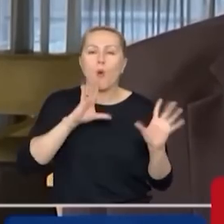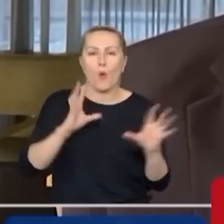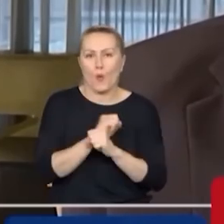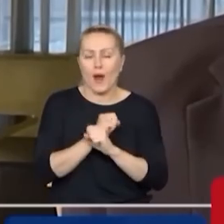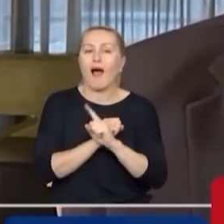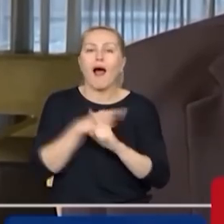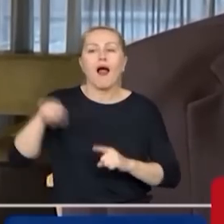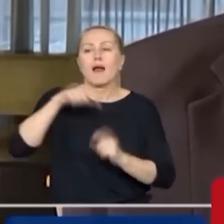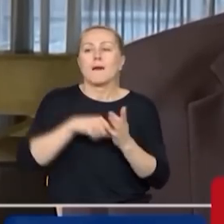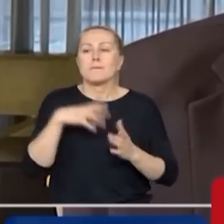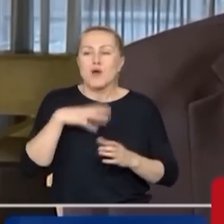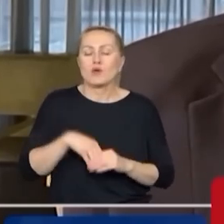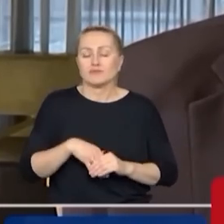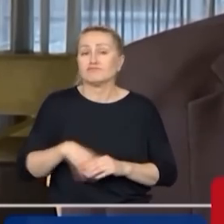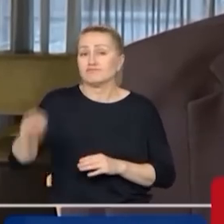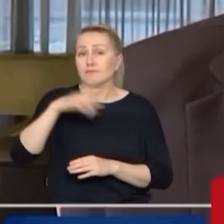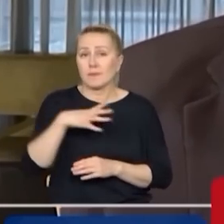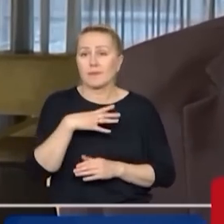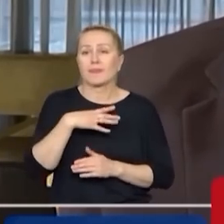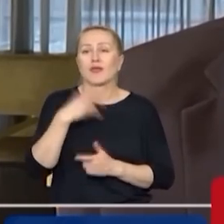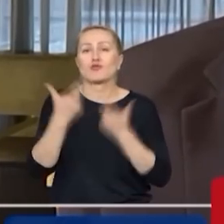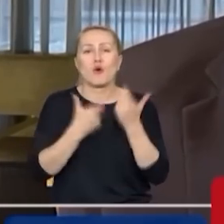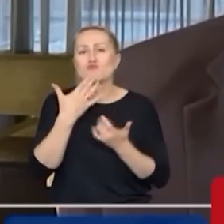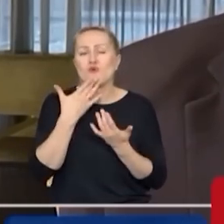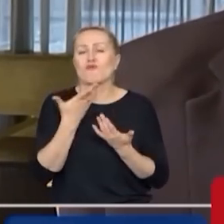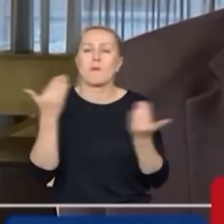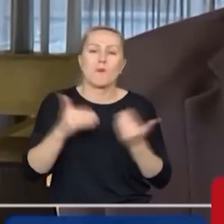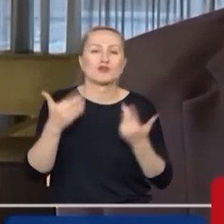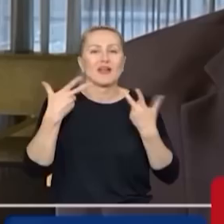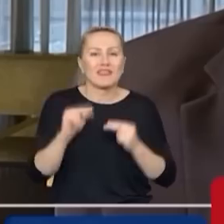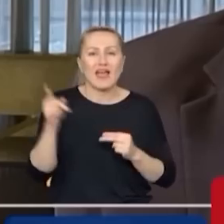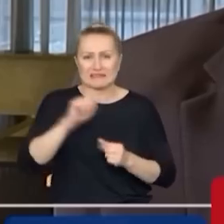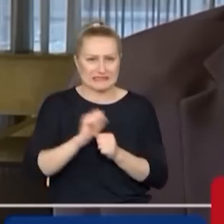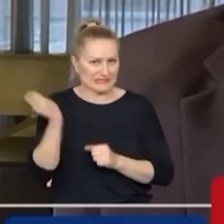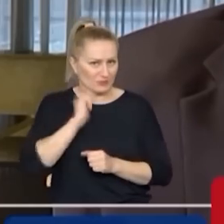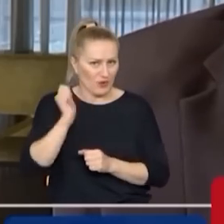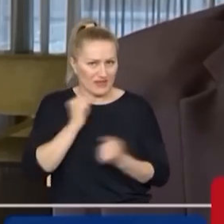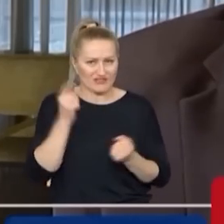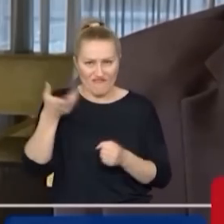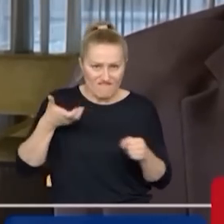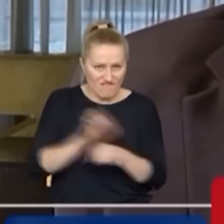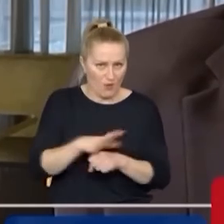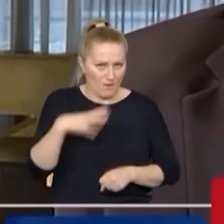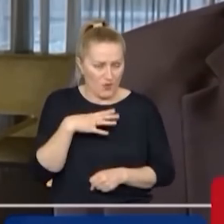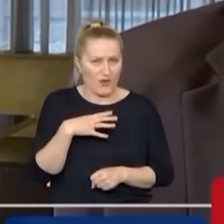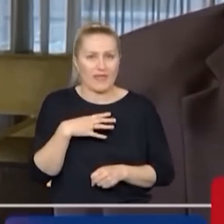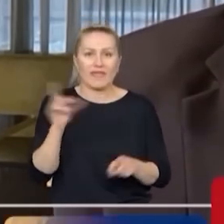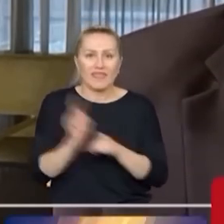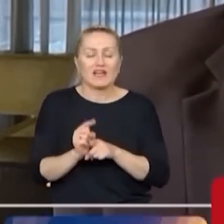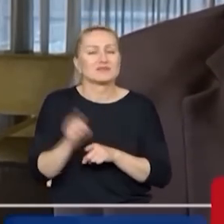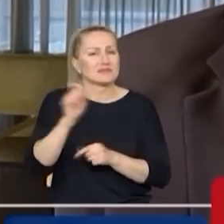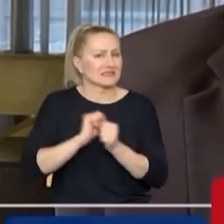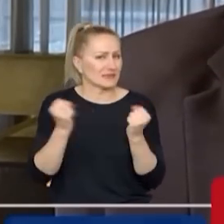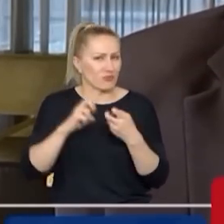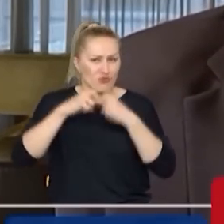ale opowiedzieli się za tym, że może nie, bo przecież to są zbrodniarze, gwałcicieli. To jest problem